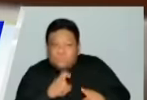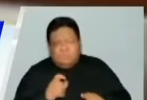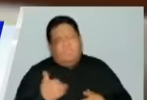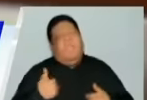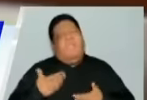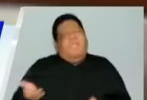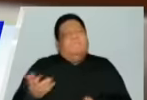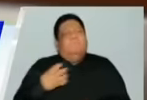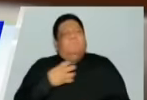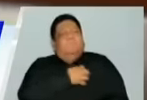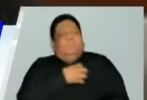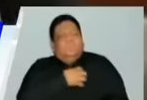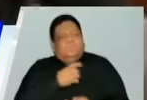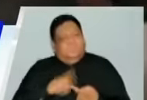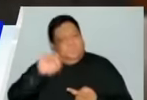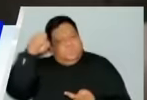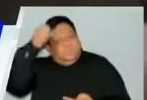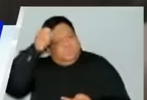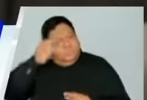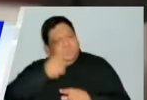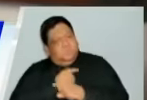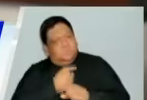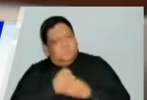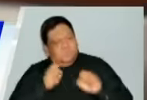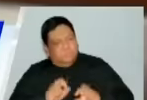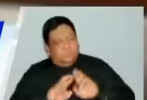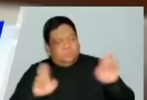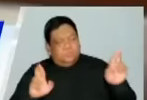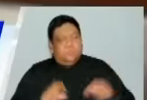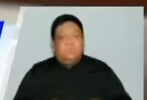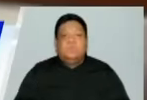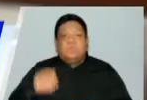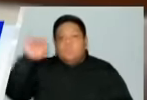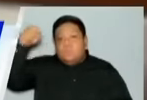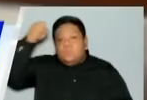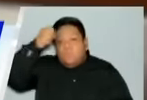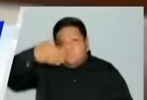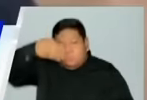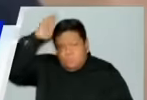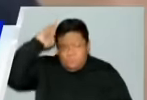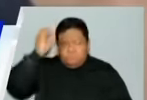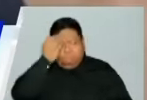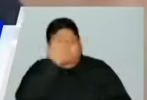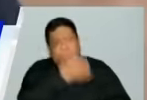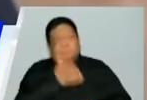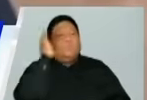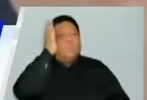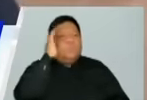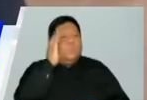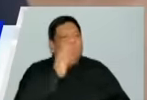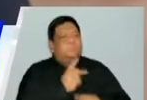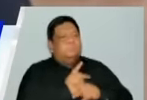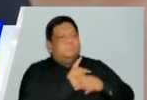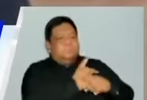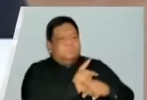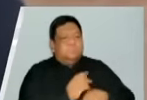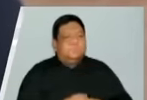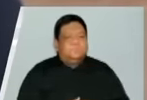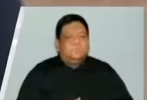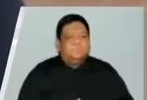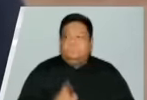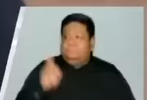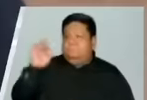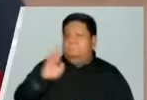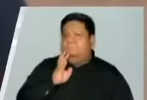Sergeant at Arms. Siniguro rin ni Senador Bato de la Rosa ang seguridad niya sa kanilang kustudiya. Perception nito, ang